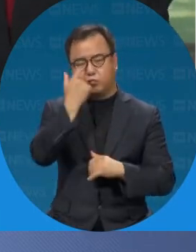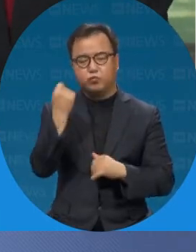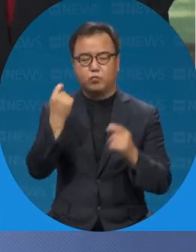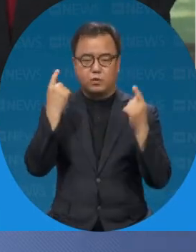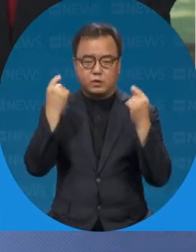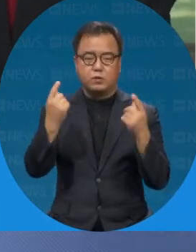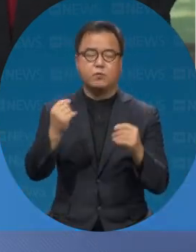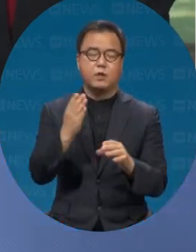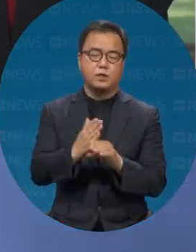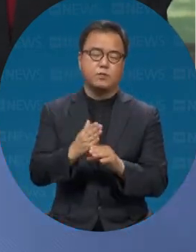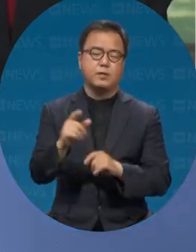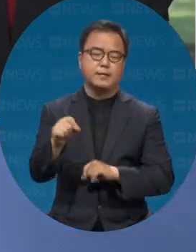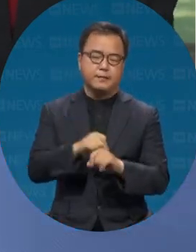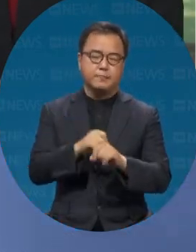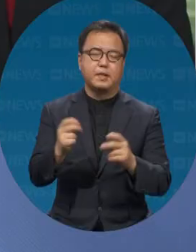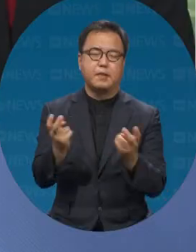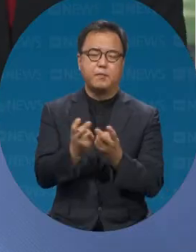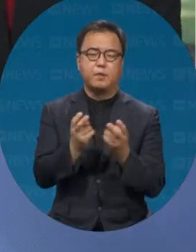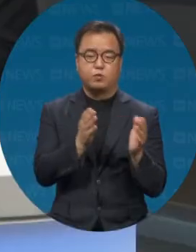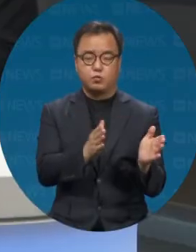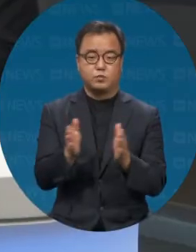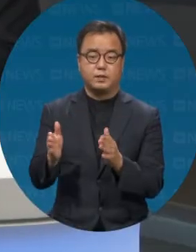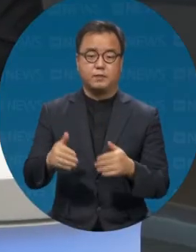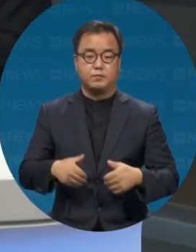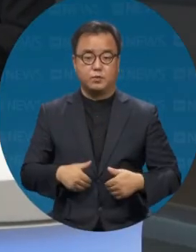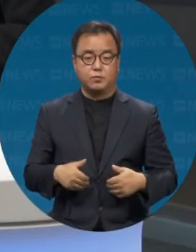때문에 좀 더 이 특단의 대책이 필요할 때입니다.